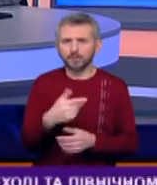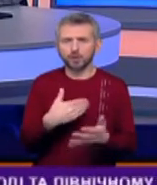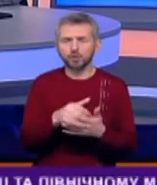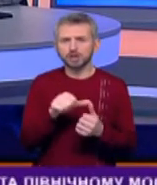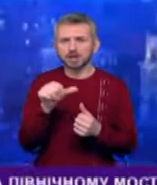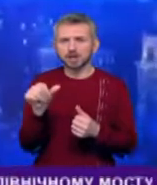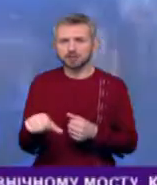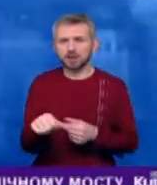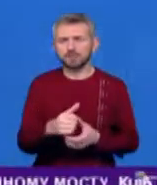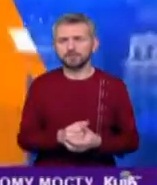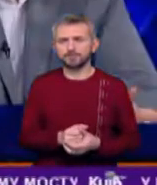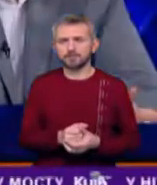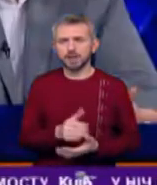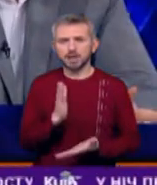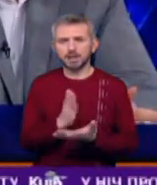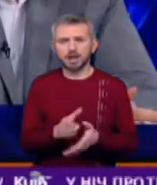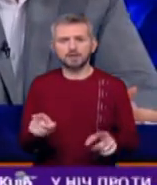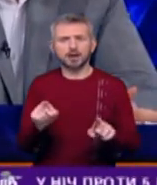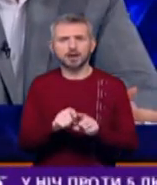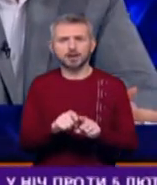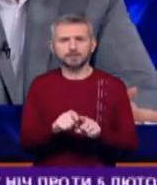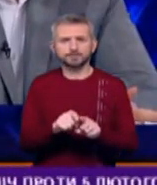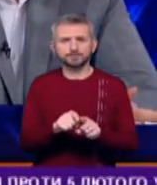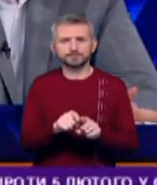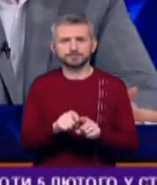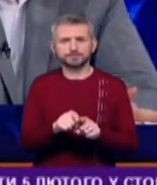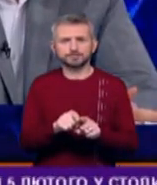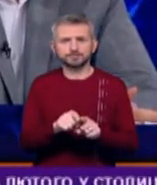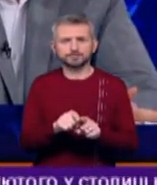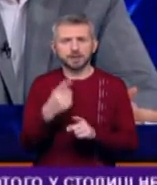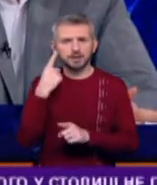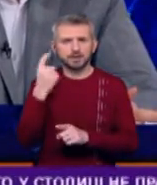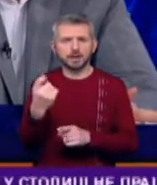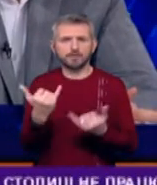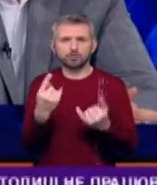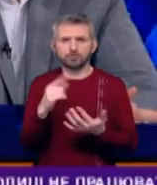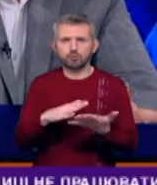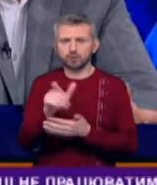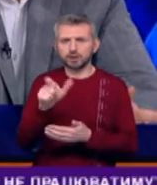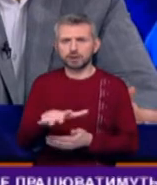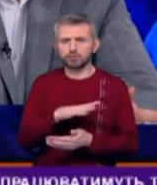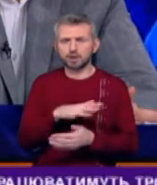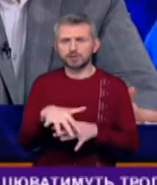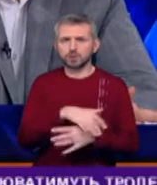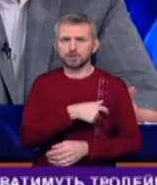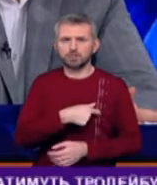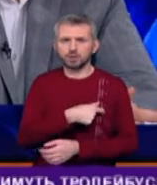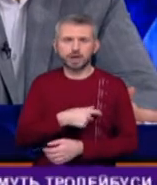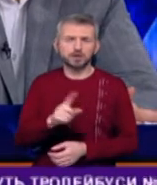зокрема, є таке, знаєте, заява сьогодні одного з політиків була, народних депутатів,